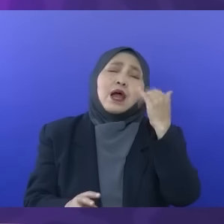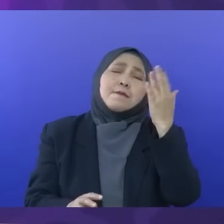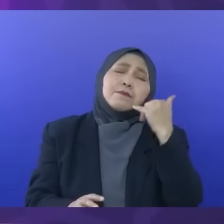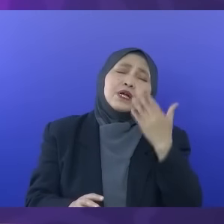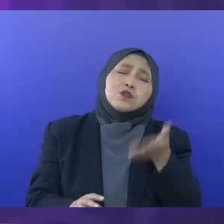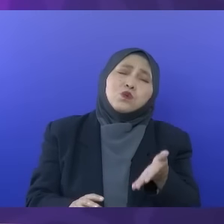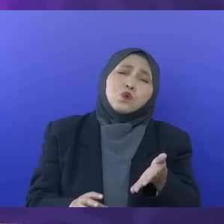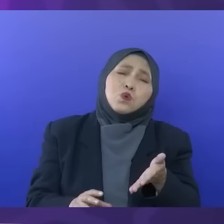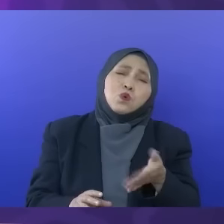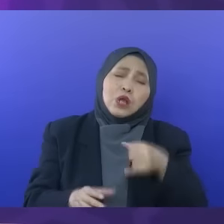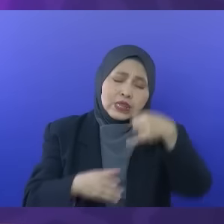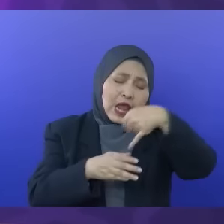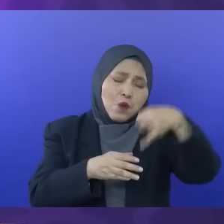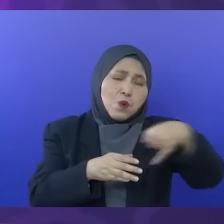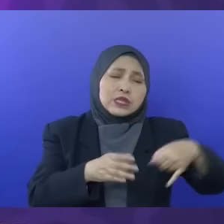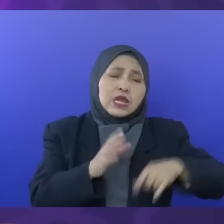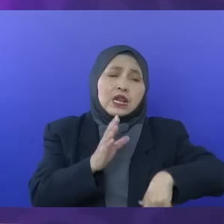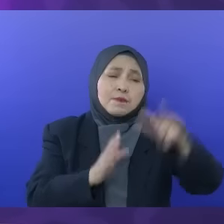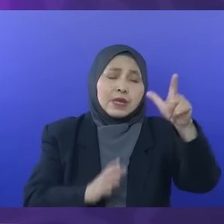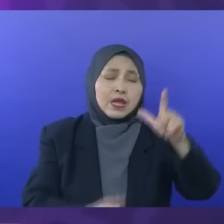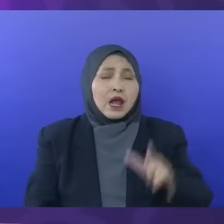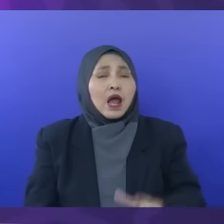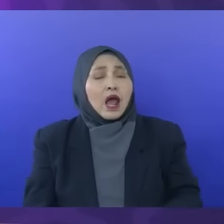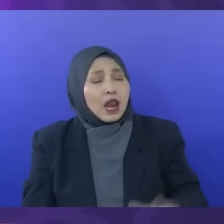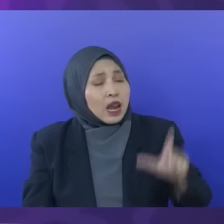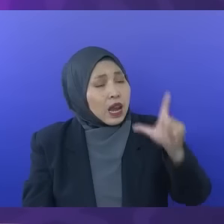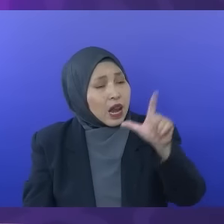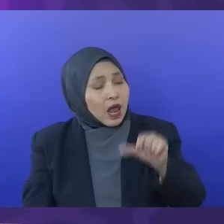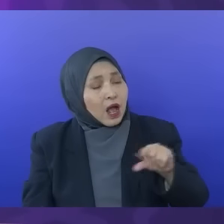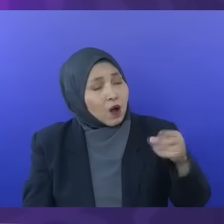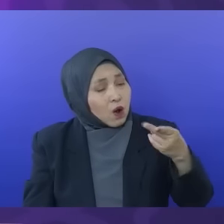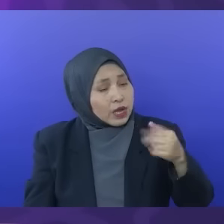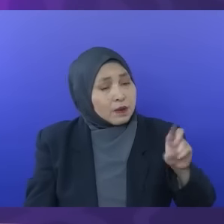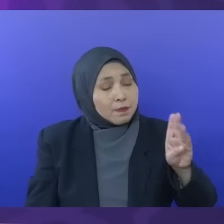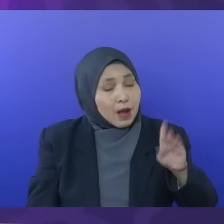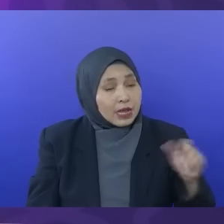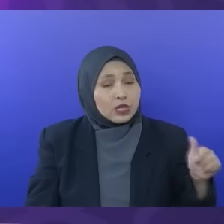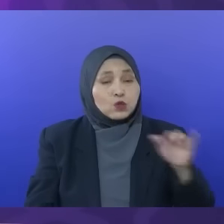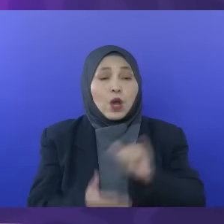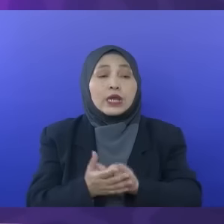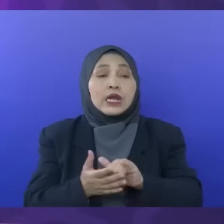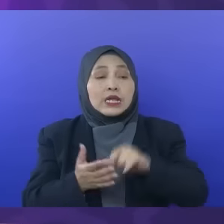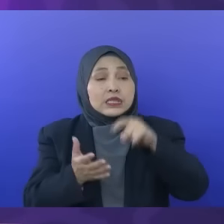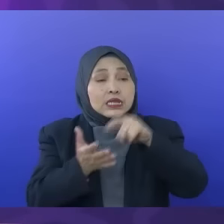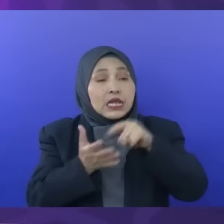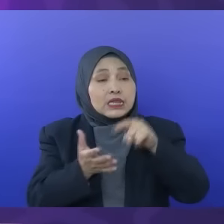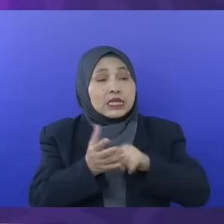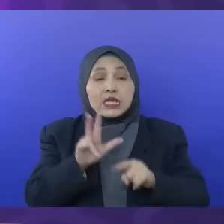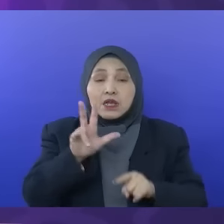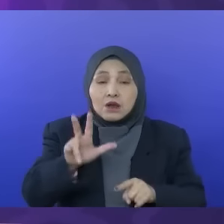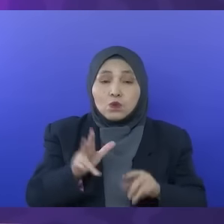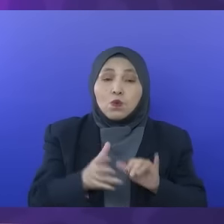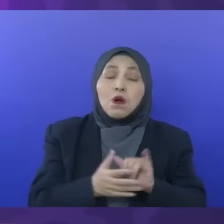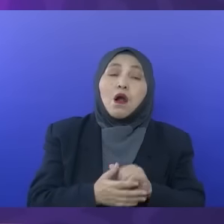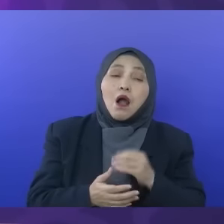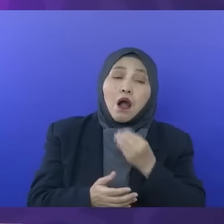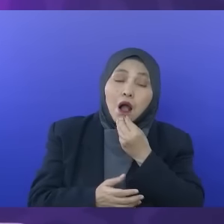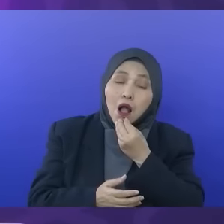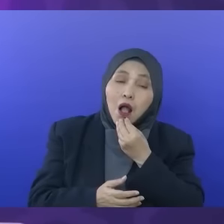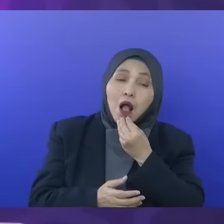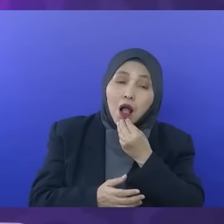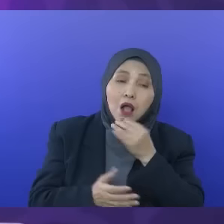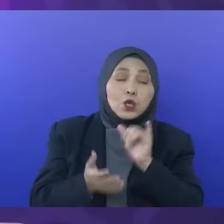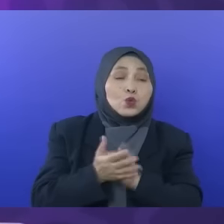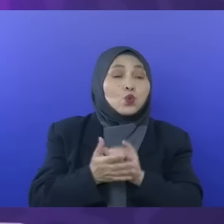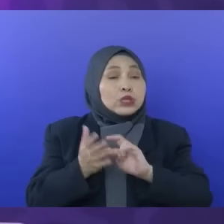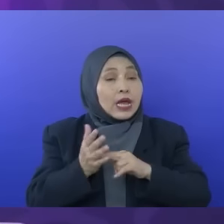dakwa dia terlebih dahulu ada titik tiga itu Oh rupa-rupanya itu ada